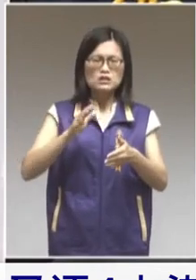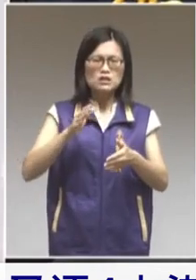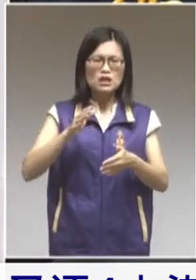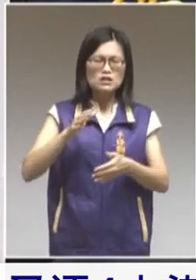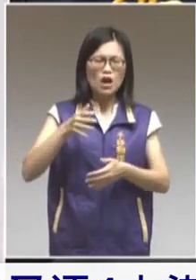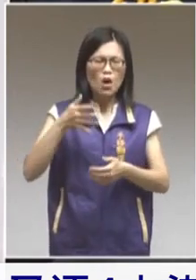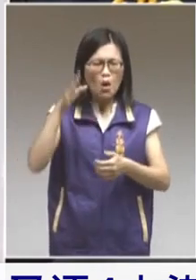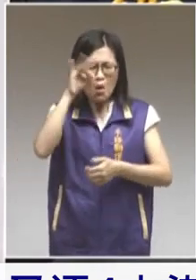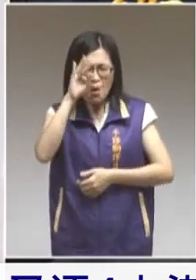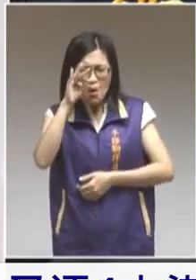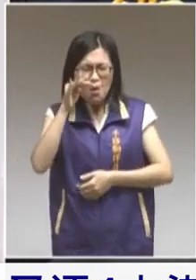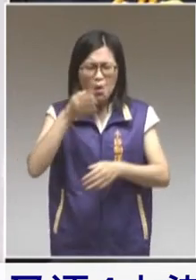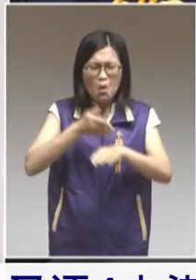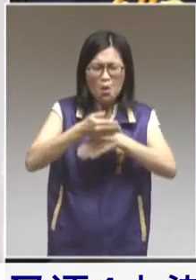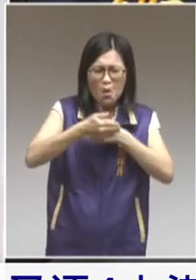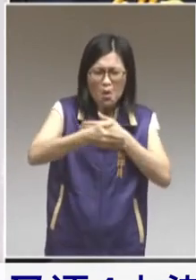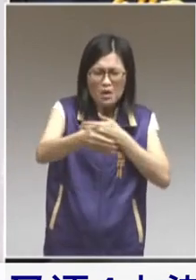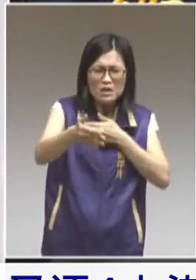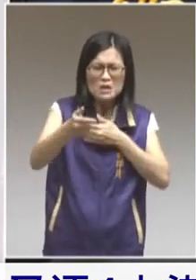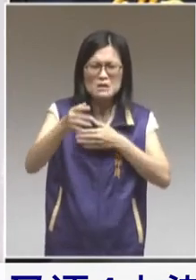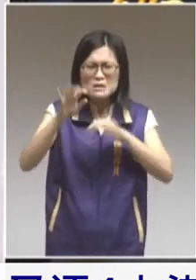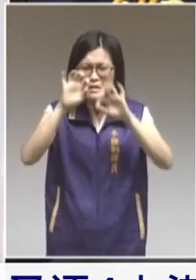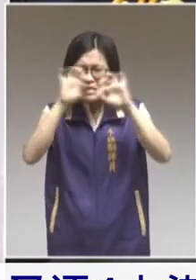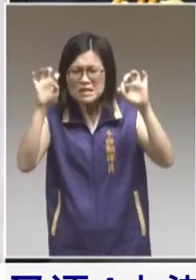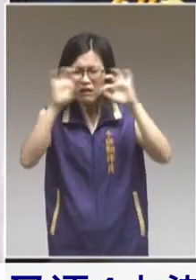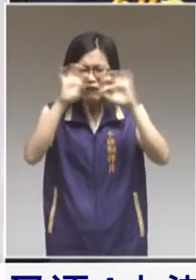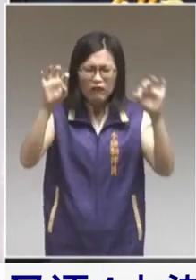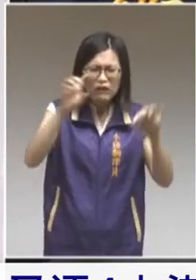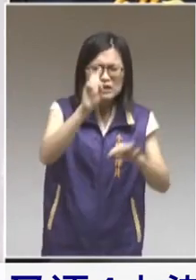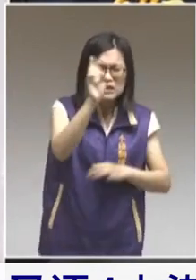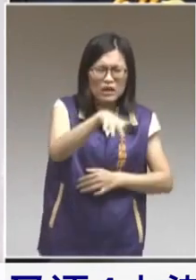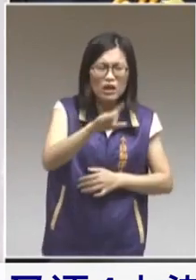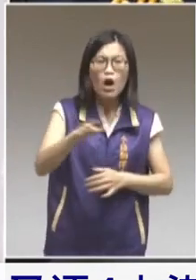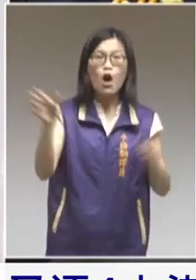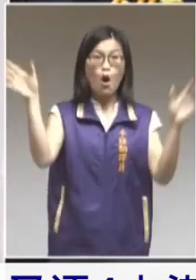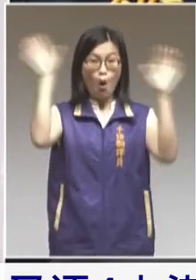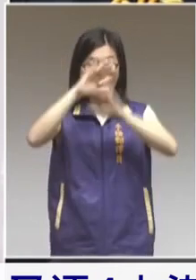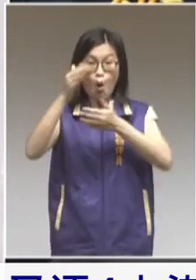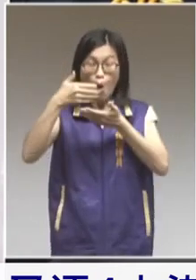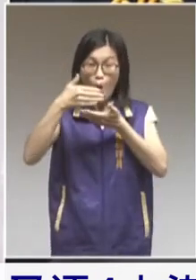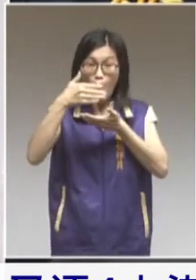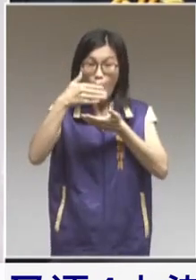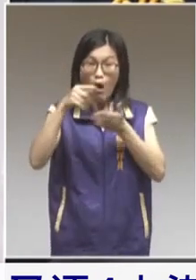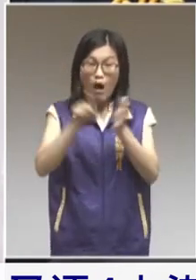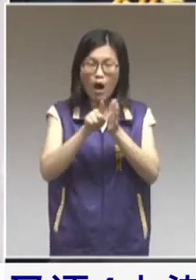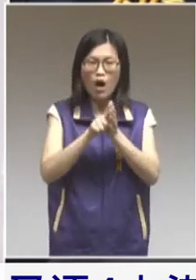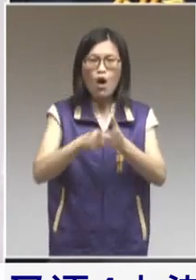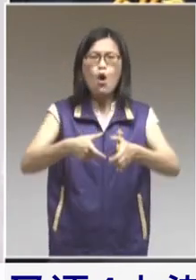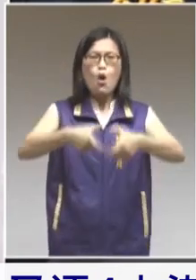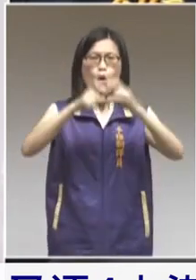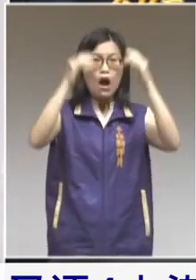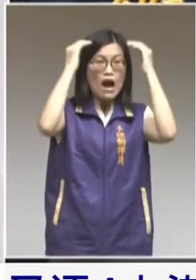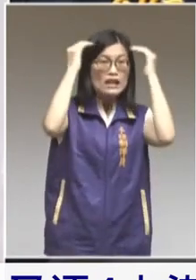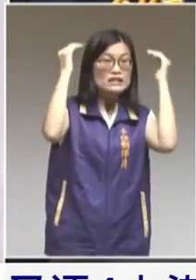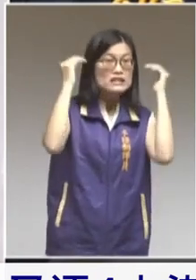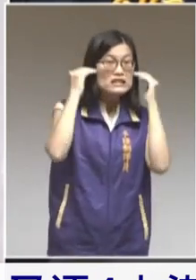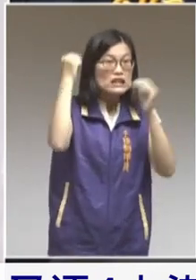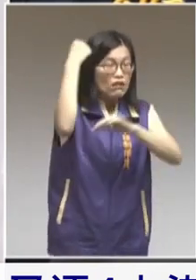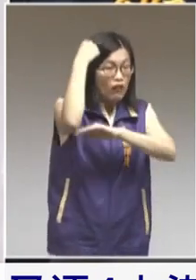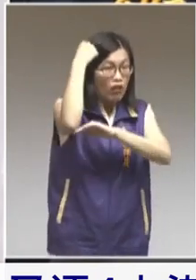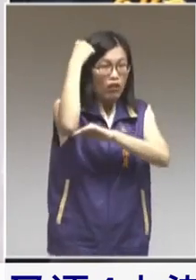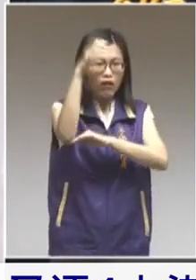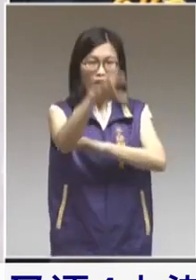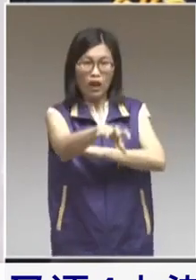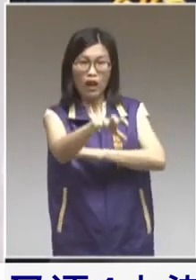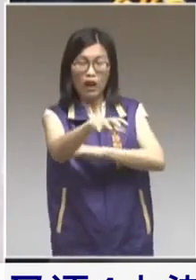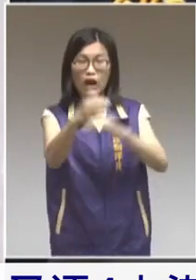调的过程中，我们也会厘清相关的一些位置。晚餐的时候是回到男子的住家，在男子的住家里